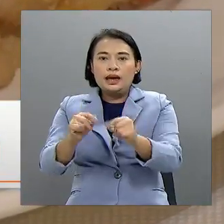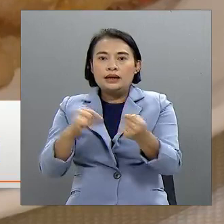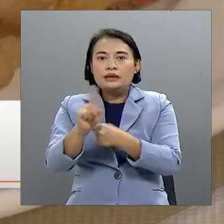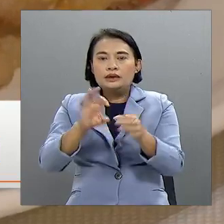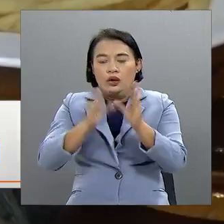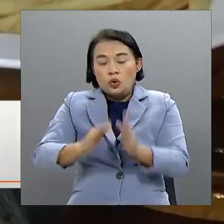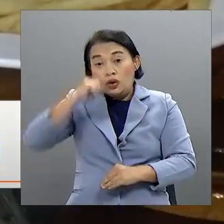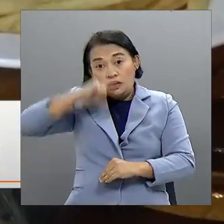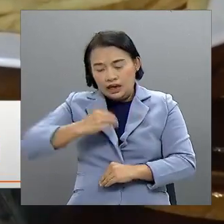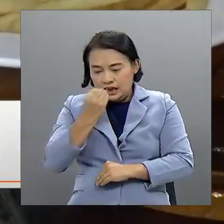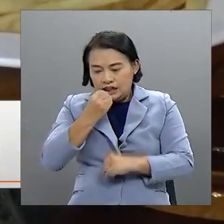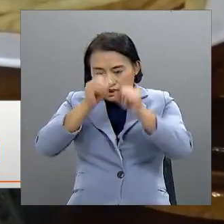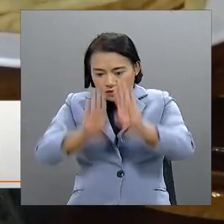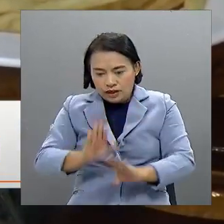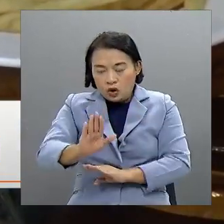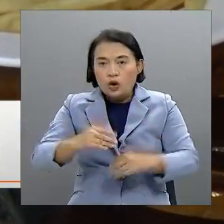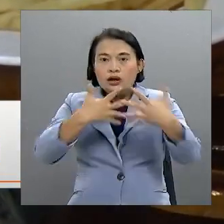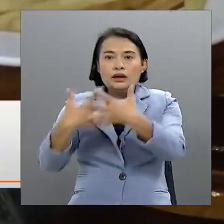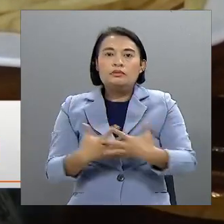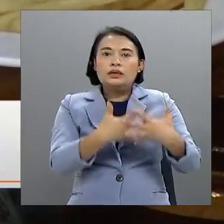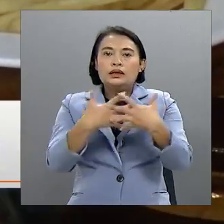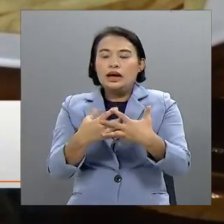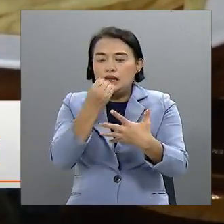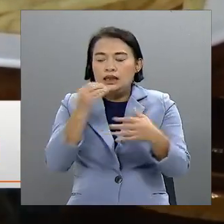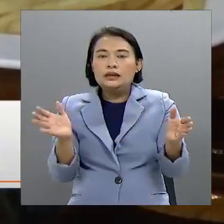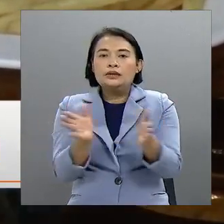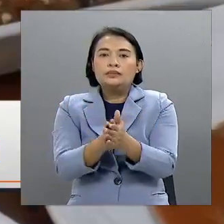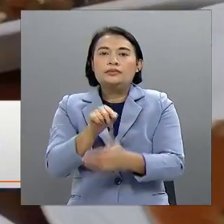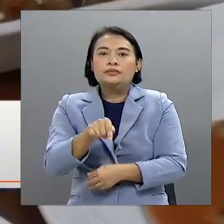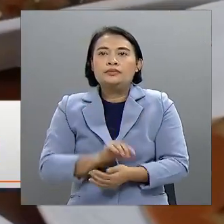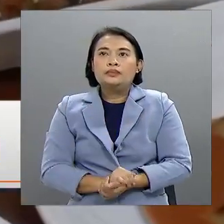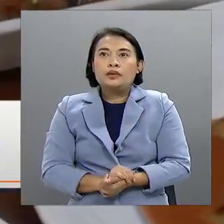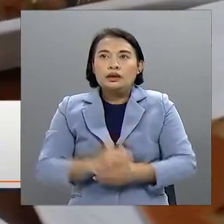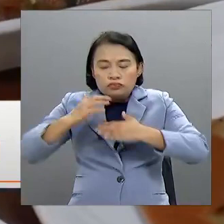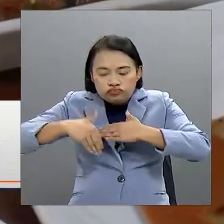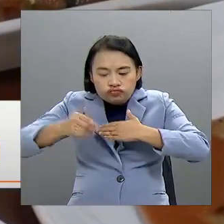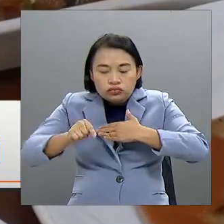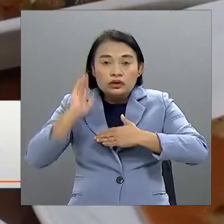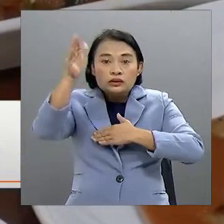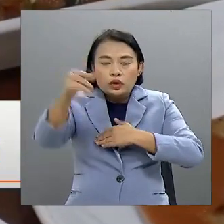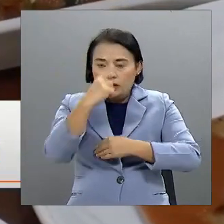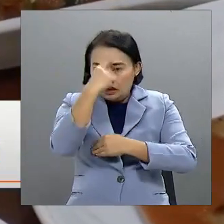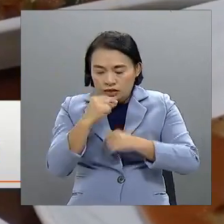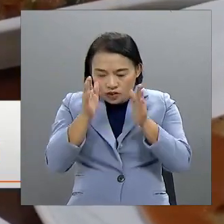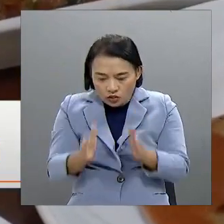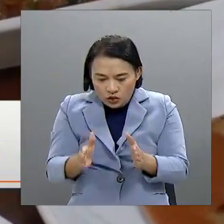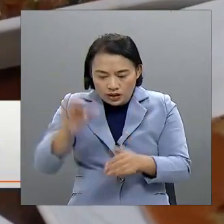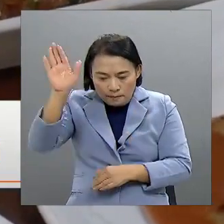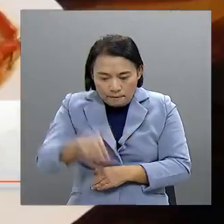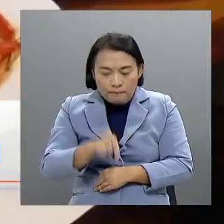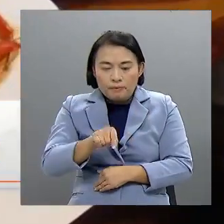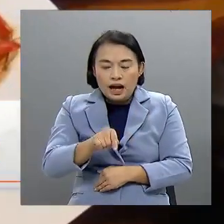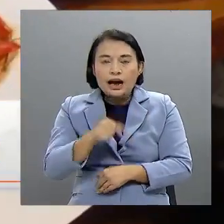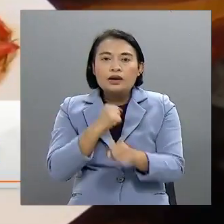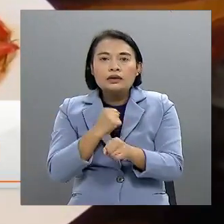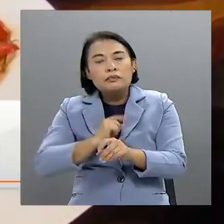ไทยสไตล์แบบอเมริกันส่วนถ้าเกิดวันไหนวันนึงมีชาวต่างชาติที่เป็นชาวอเมริกันเข้ามาปั๊บเขาก็จะได้ไม่เก้อเขินกับการกินอ